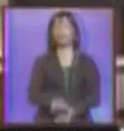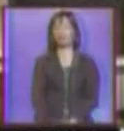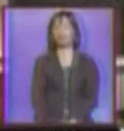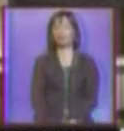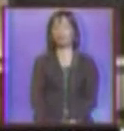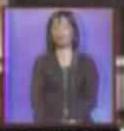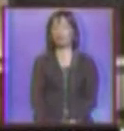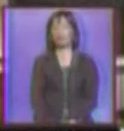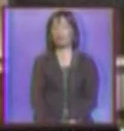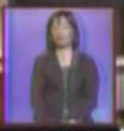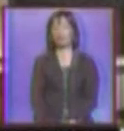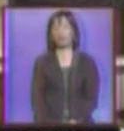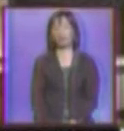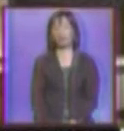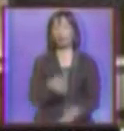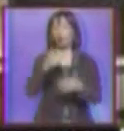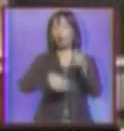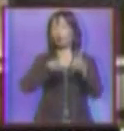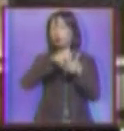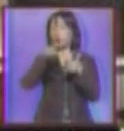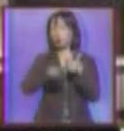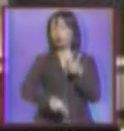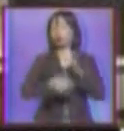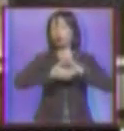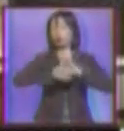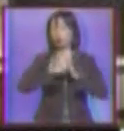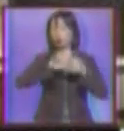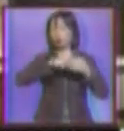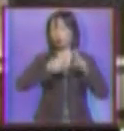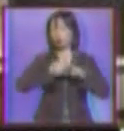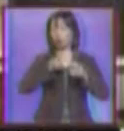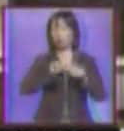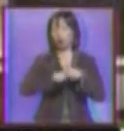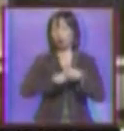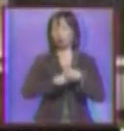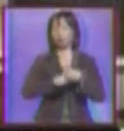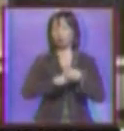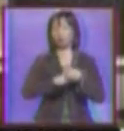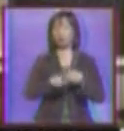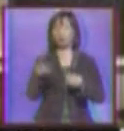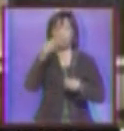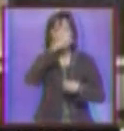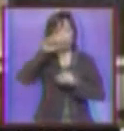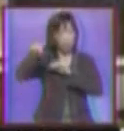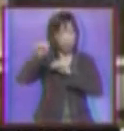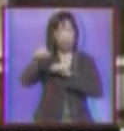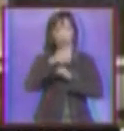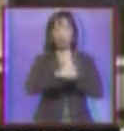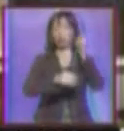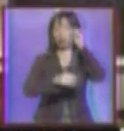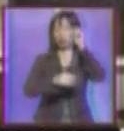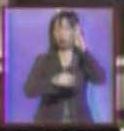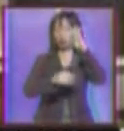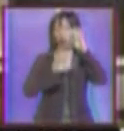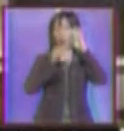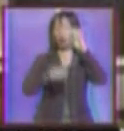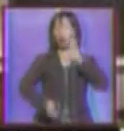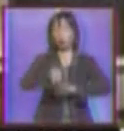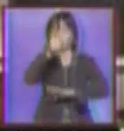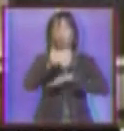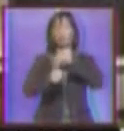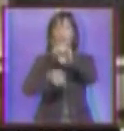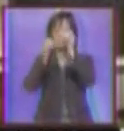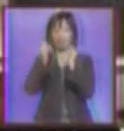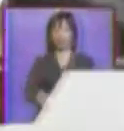Lumabas na ang resulta ng rescoring ng laban ni Manny Pacquiao at Timothy Bradley at ang panalo ang ating pambansang